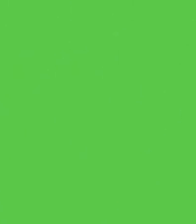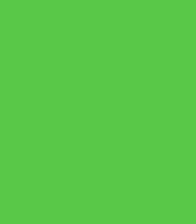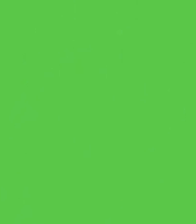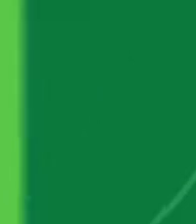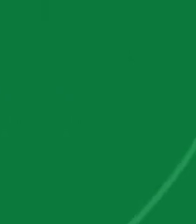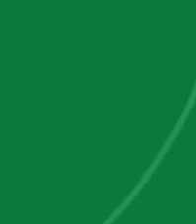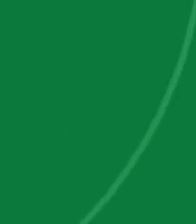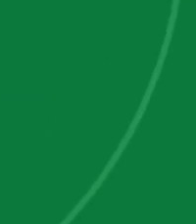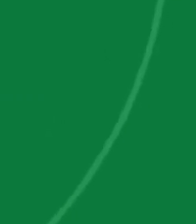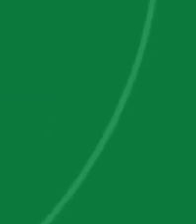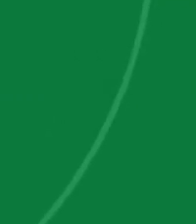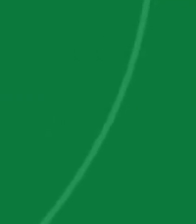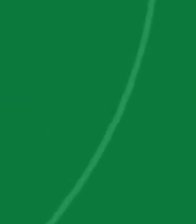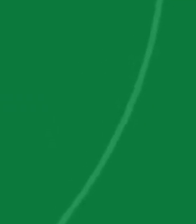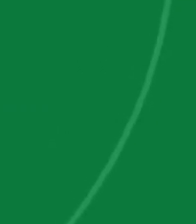Музика